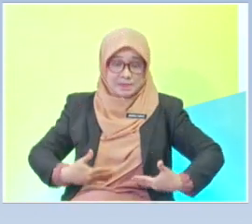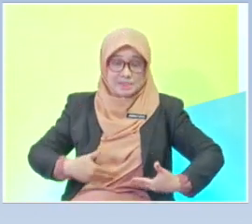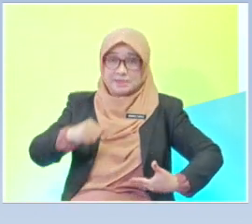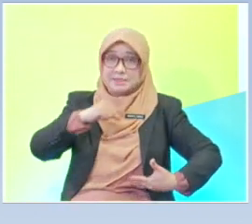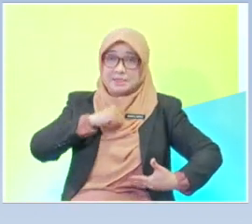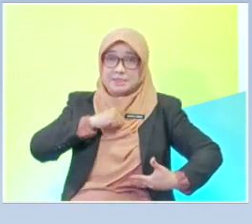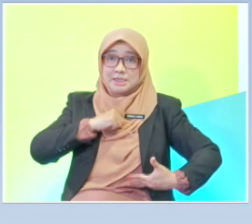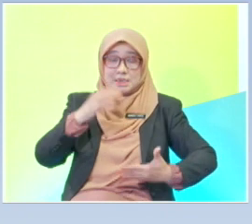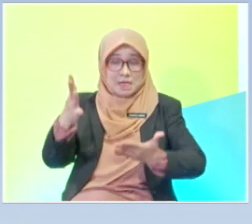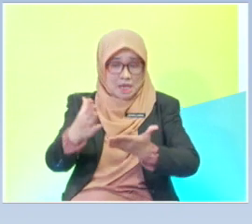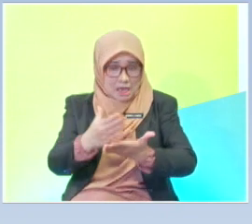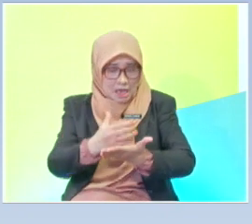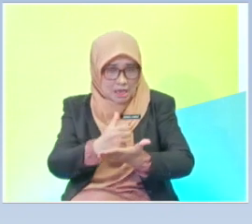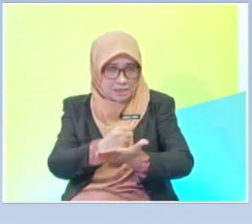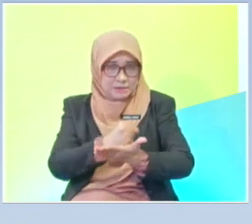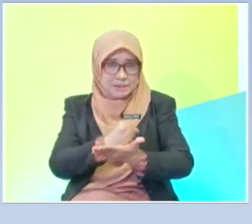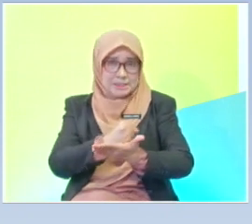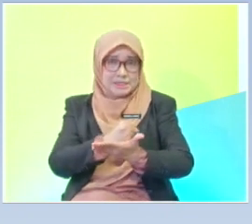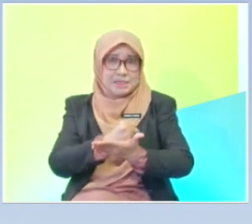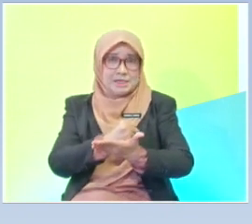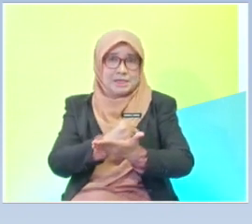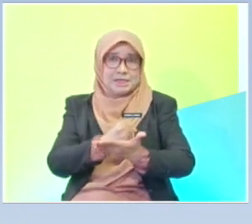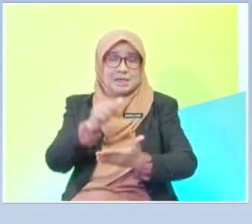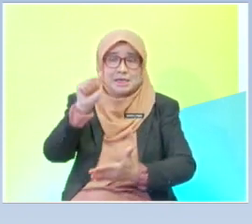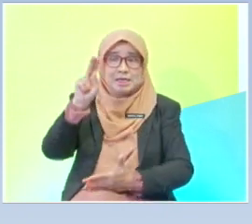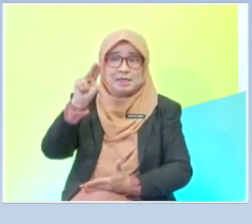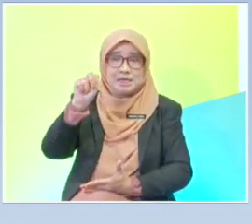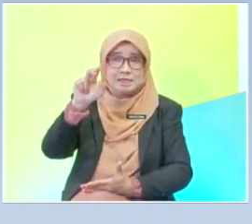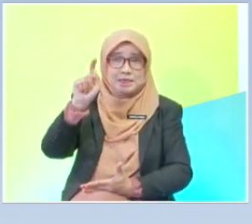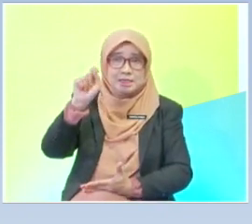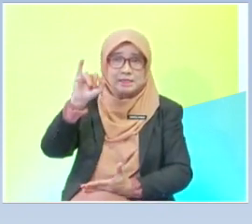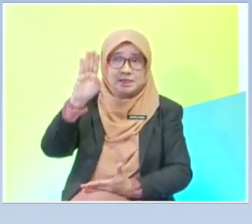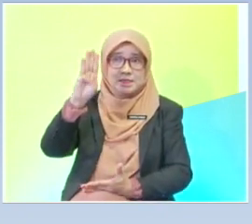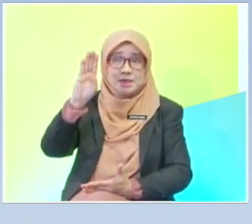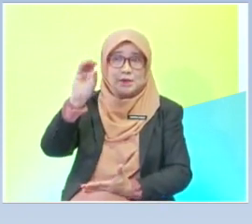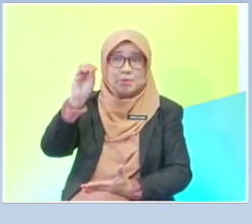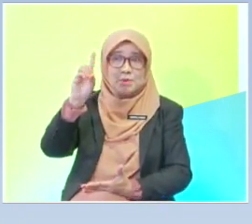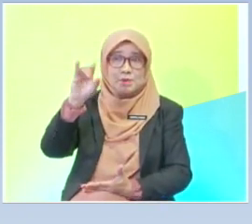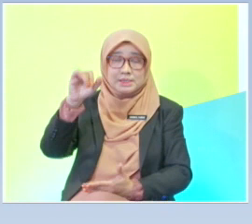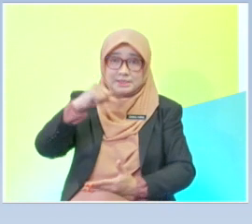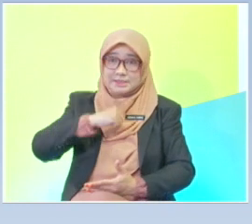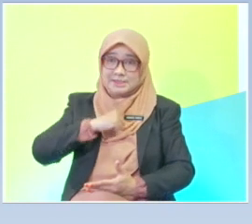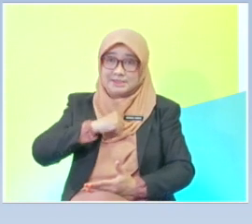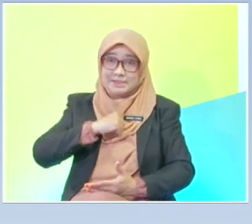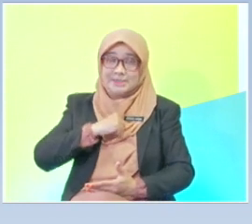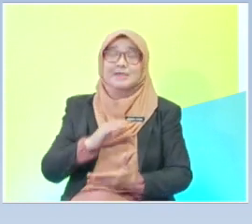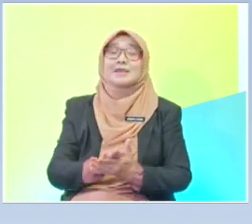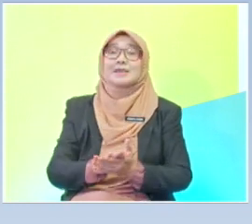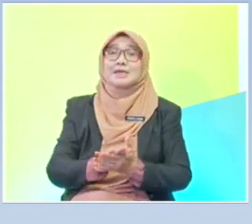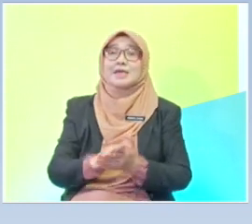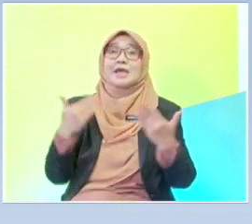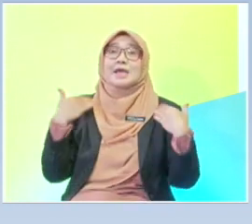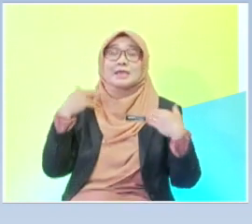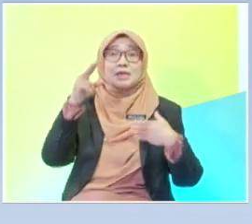antibody sendiri apabila dirangsang oleh antigen. Okey, dan keimunan aktif ada dua iaitu semula